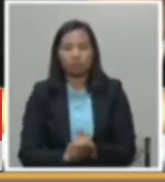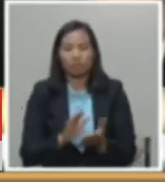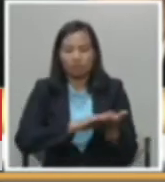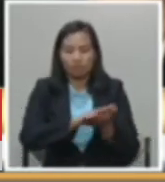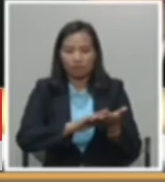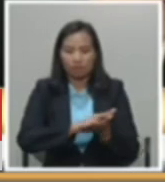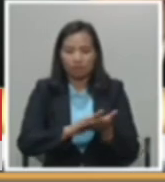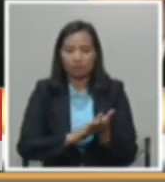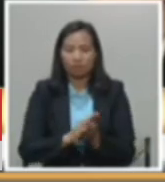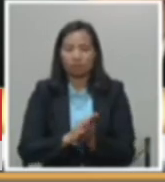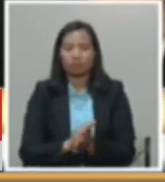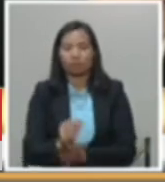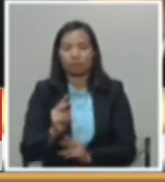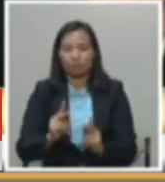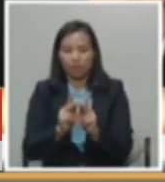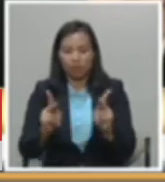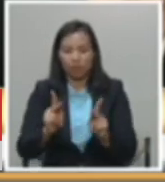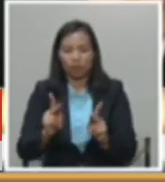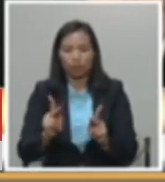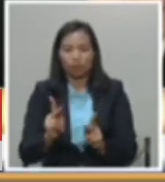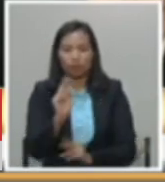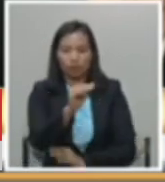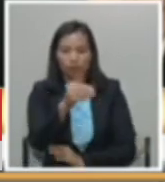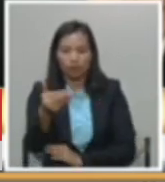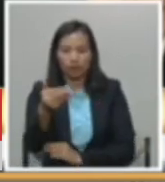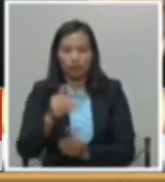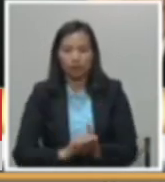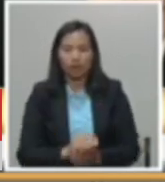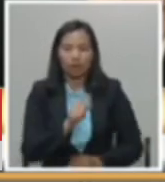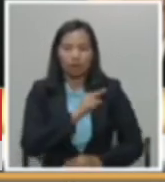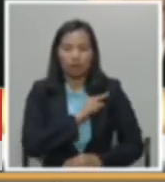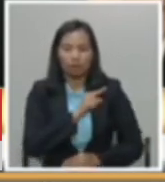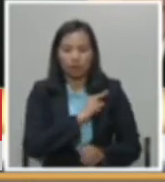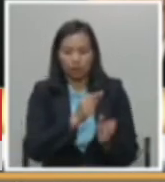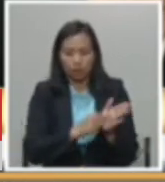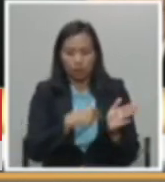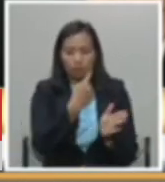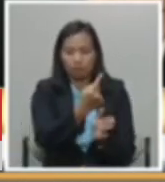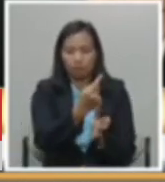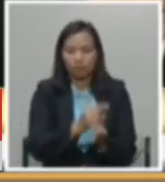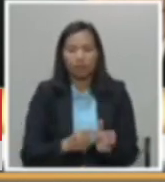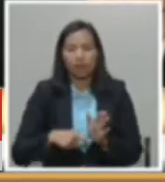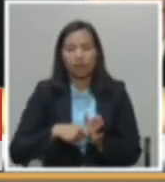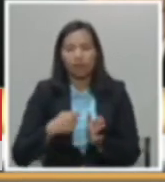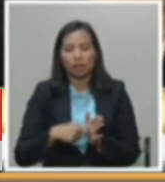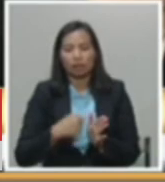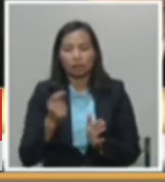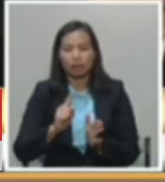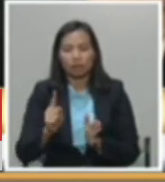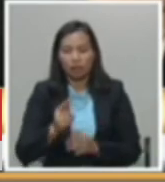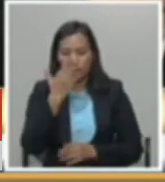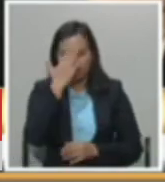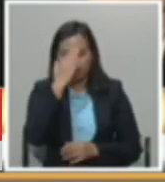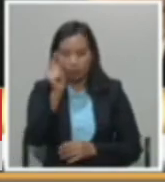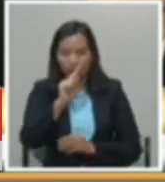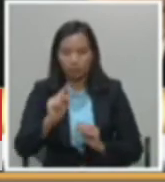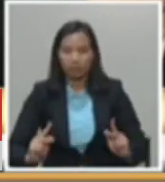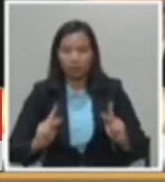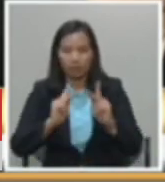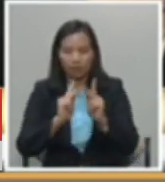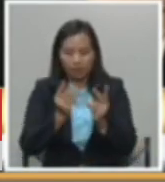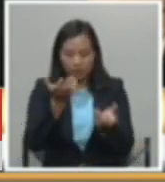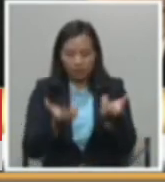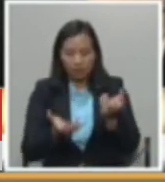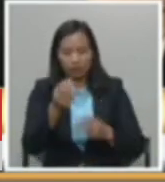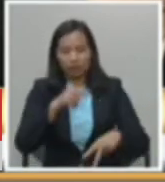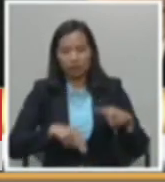เนี่ยรับผิดชอบเป็นอันดับหนึ่งเพราะว่าทำไมเหตุผลผมเพราะว่ากระทรวงยุติธรรมดู